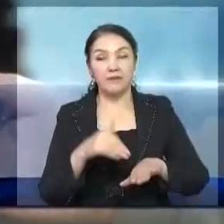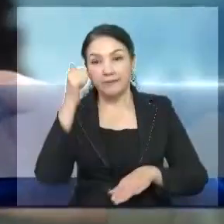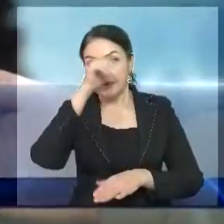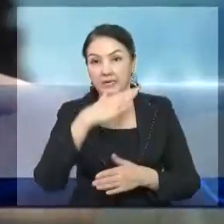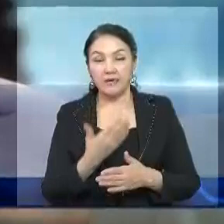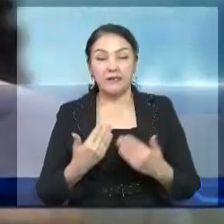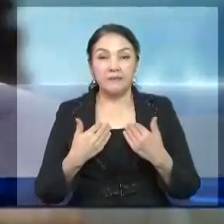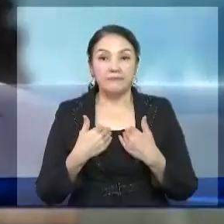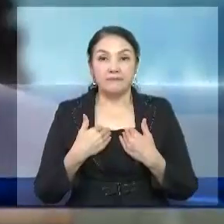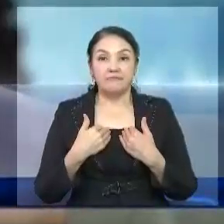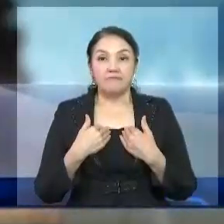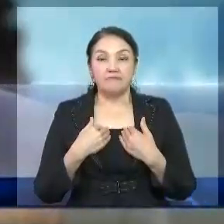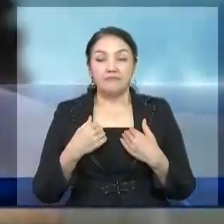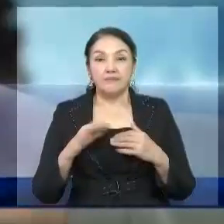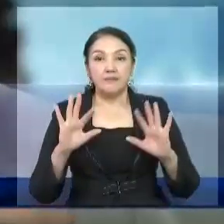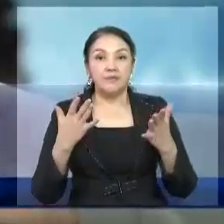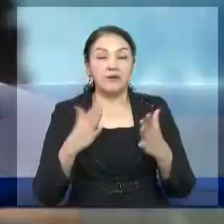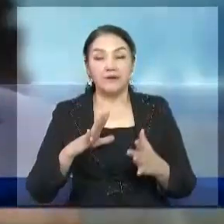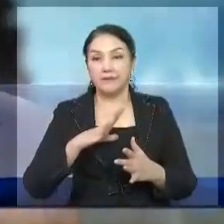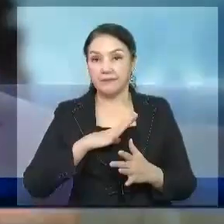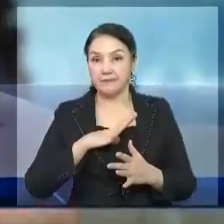я случайно стала вот